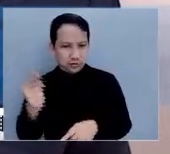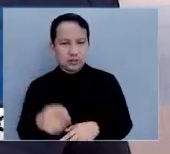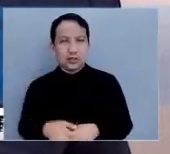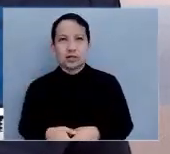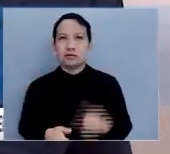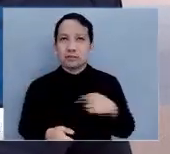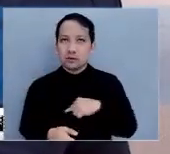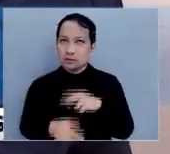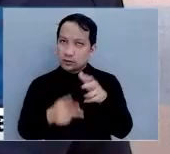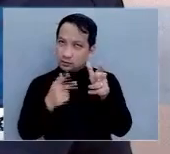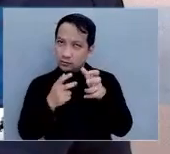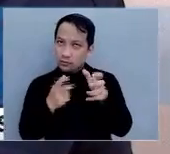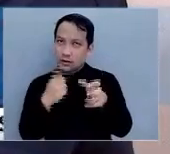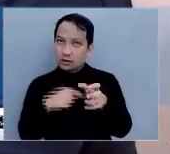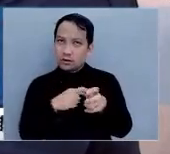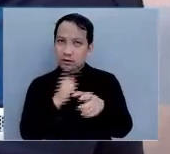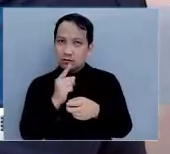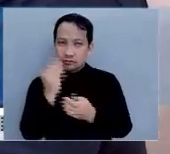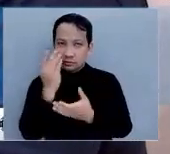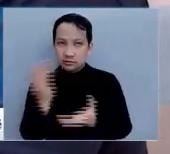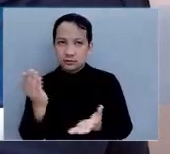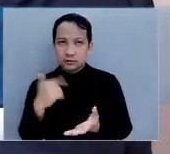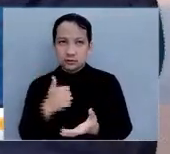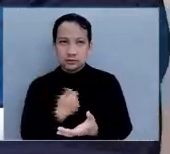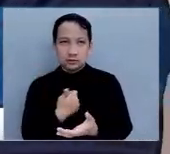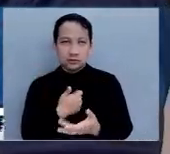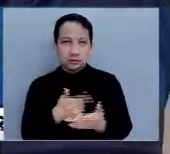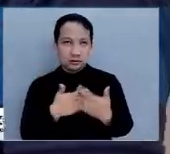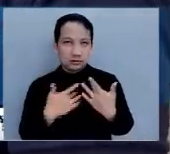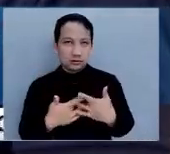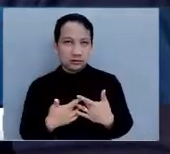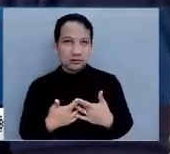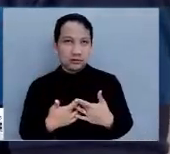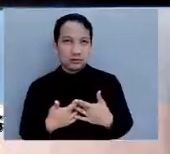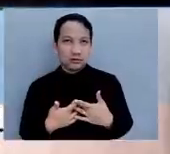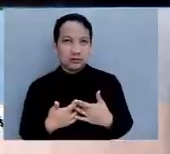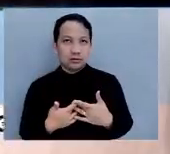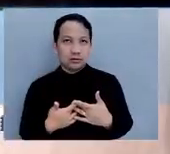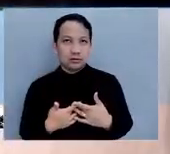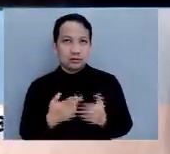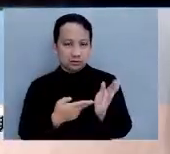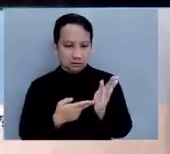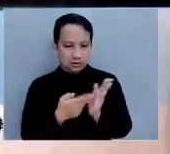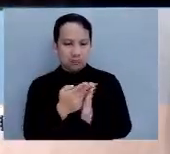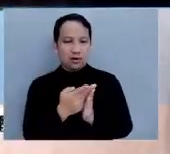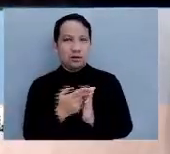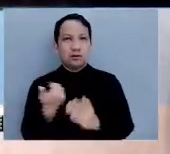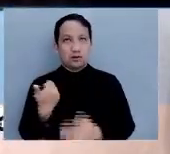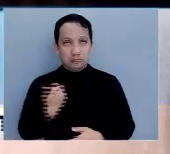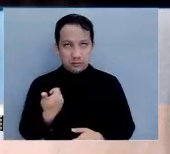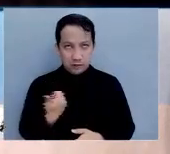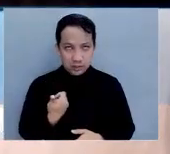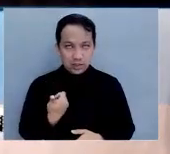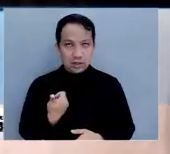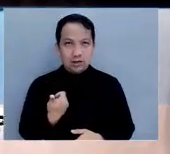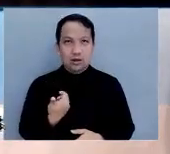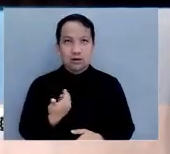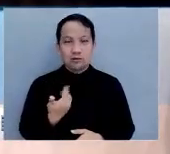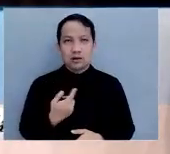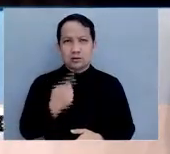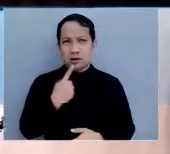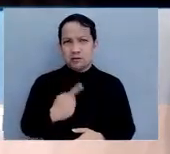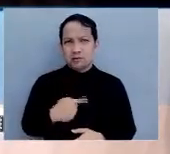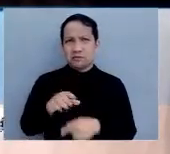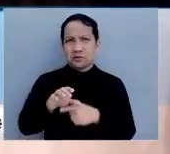din pakikinggan din ninyo kung ano yung sinasabi ng sinasaloob nyo. Yeah, diba? And people have to be honest. Kailangan honest tayo sa sarili natin. Hmm. Kasi baka sinasabi